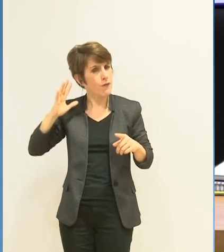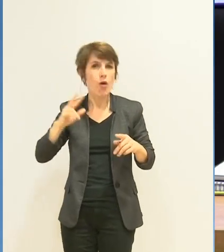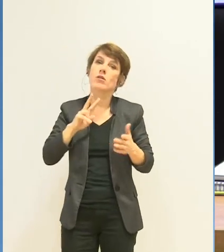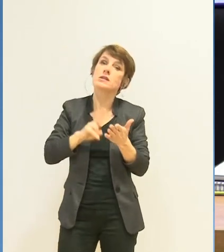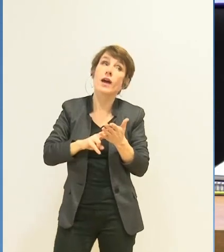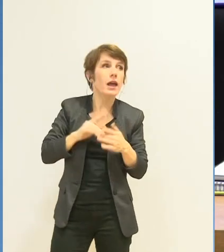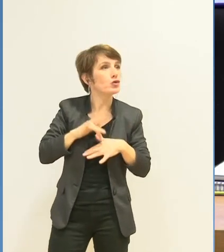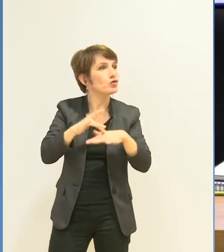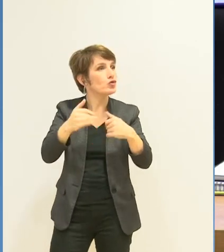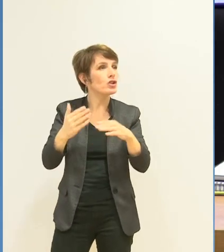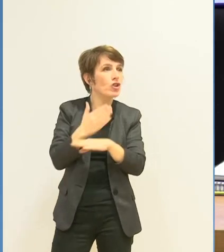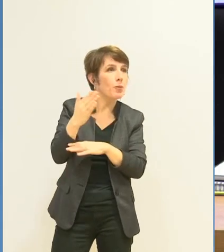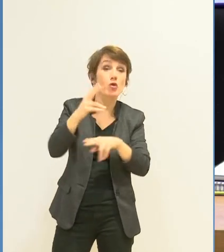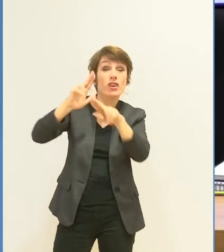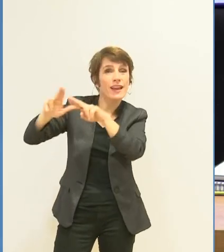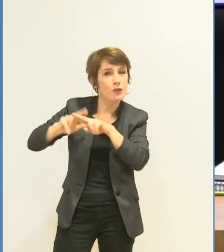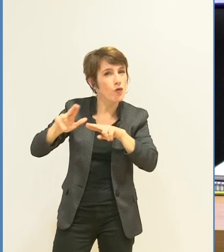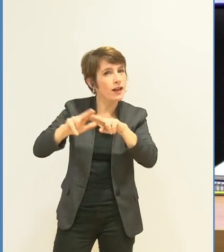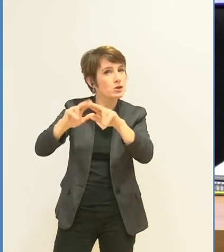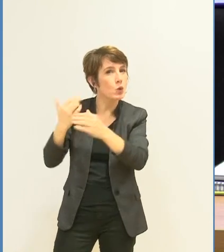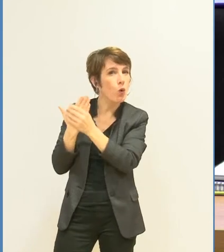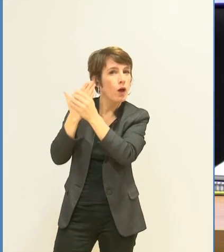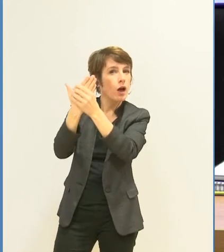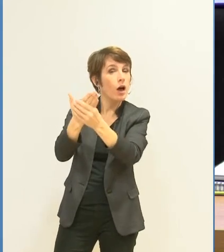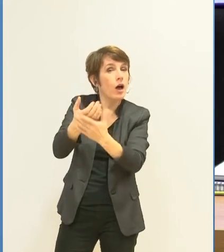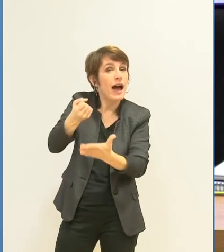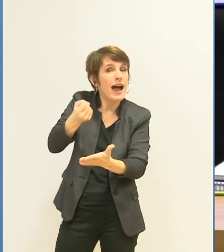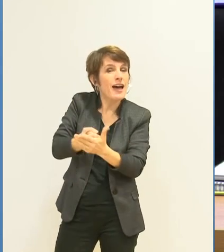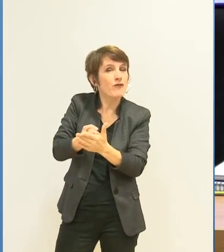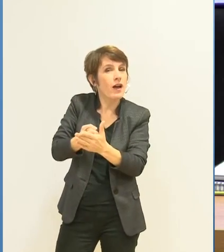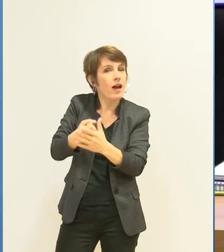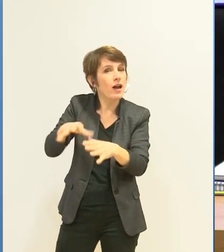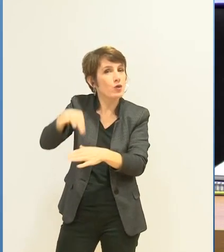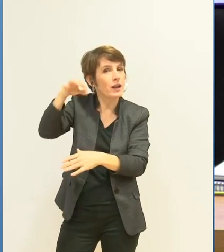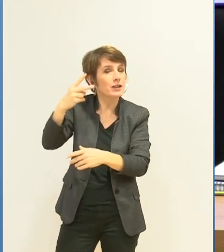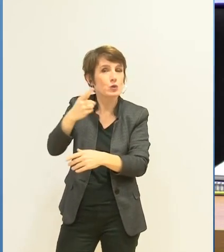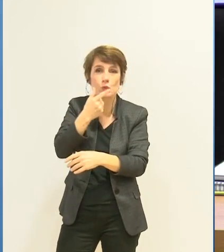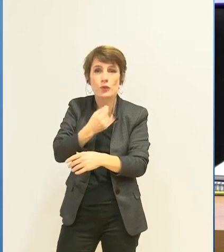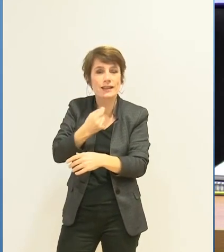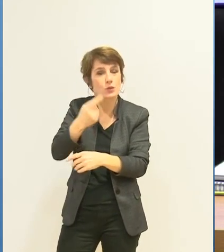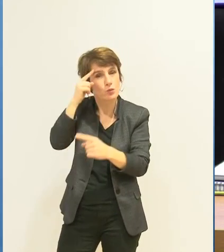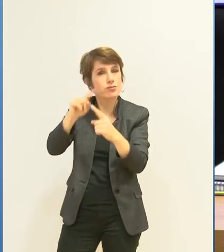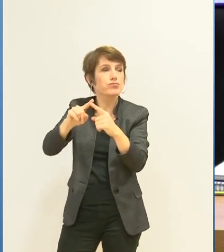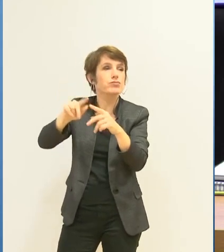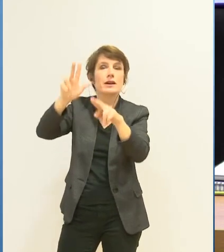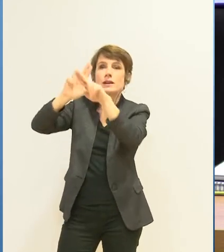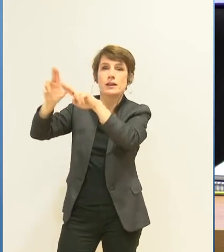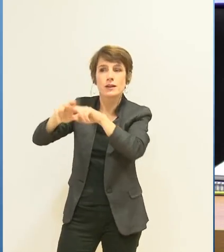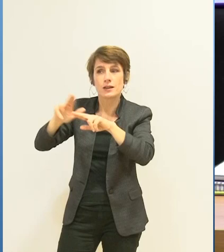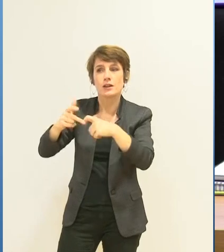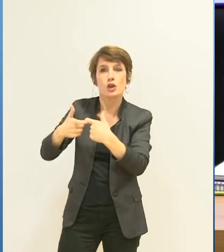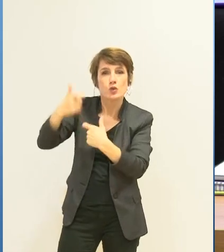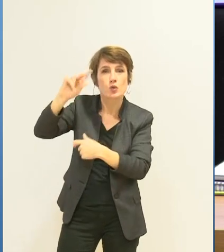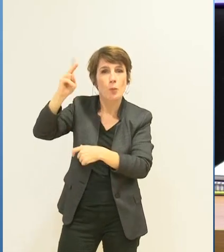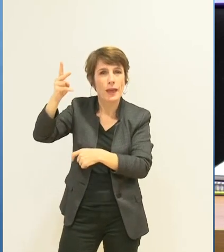vérité présenté en fin de mandat dernier pour la rénovation de la tour perret qui était la suite d'études